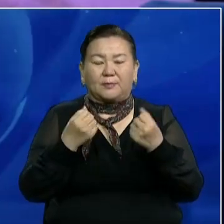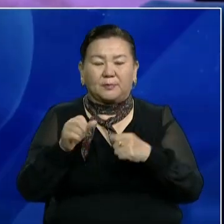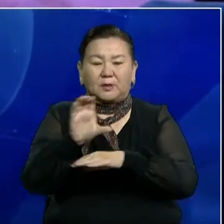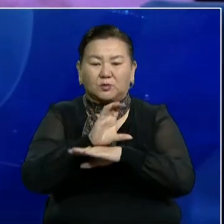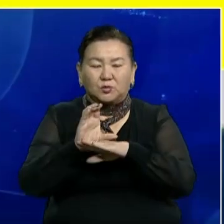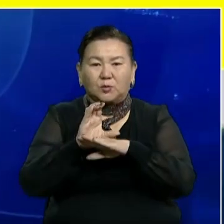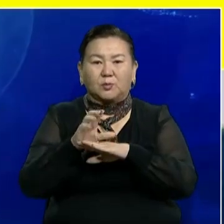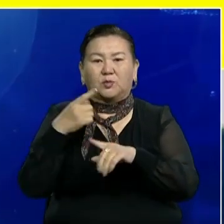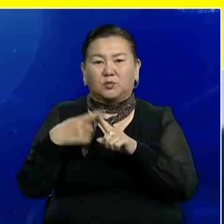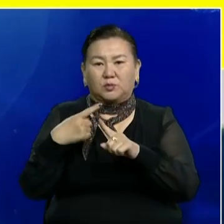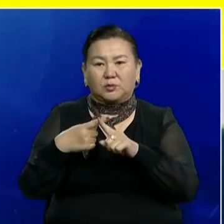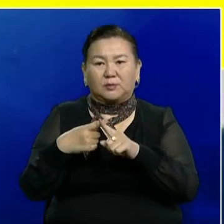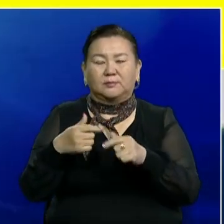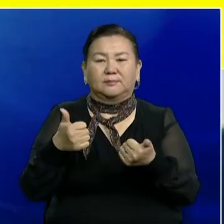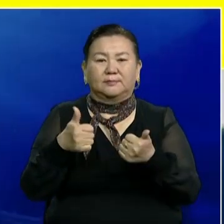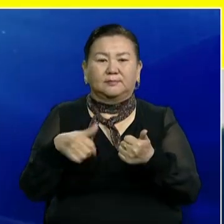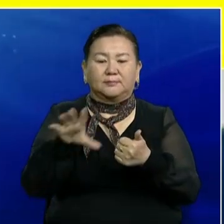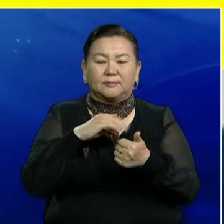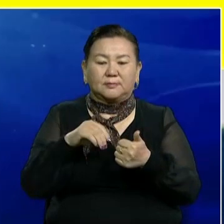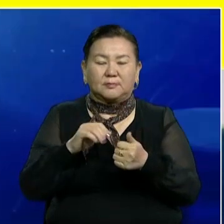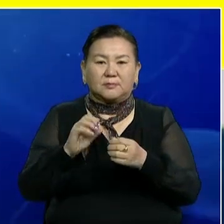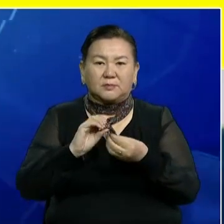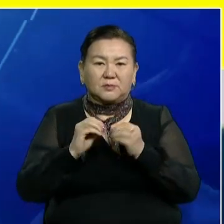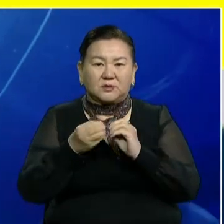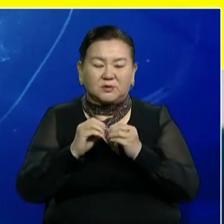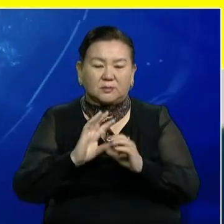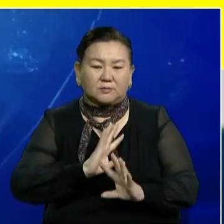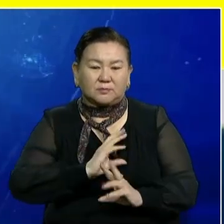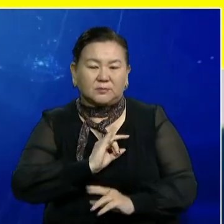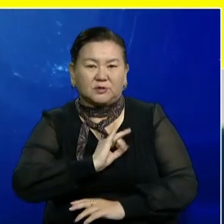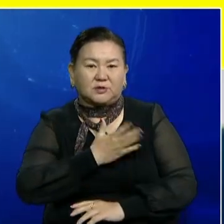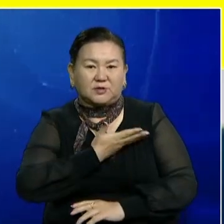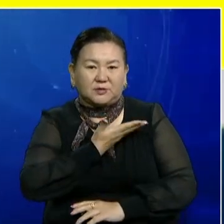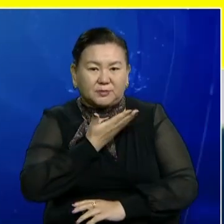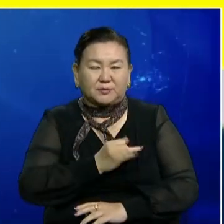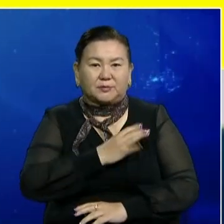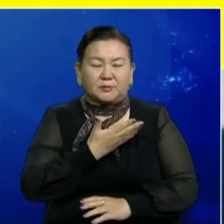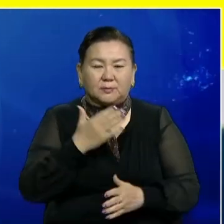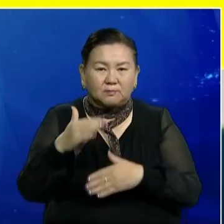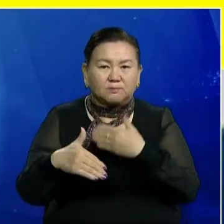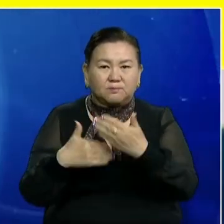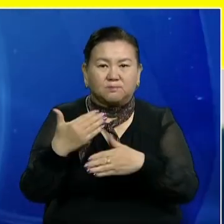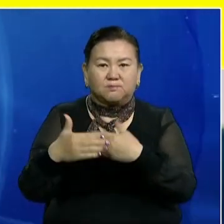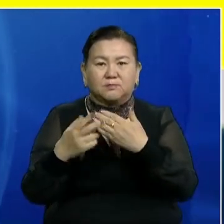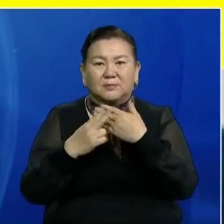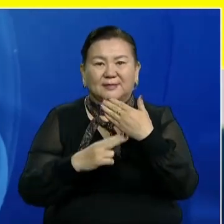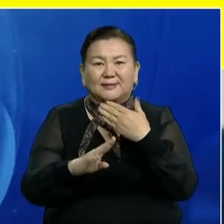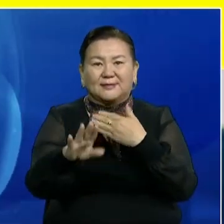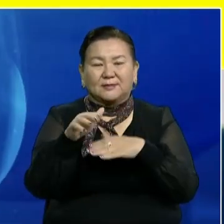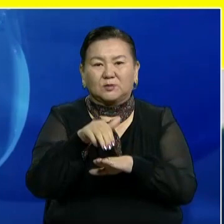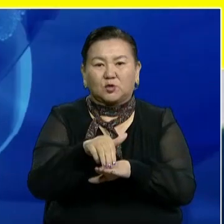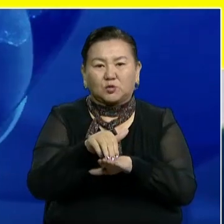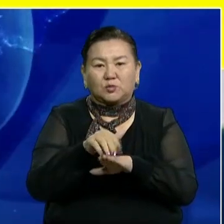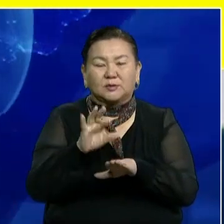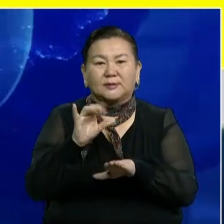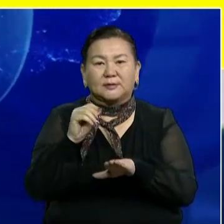ингээд хүүхдийн панлал одоо нөгөө нэг идэвхжүүлээд эхэлсэн цагтаа болохлоороо үйл ажиллагааг эхлүүлснээхээ дараа болохлоороо цаашаа доктортой хөгжлөө яаж авчих